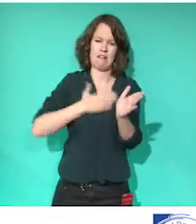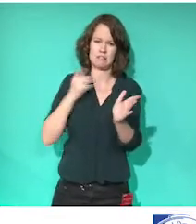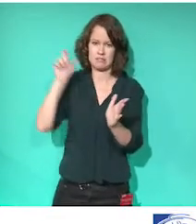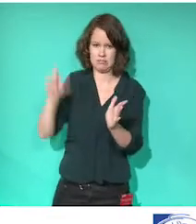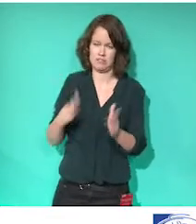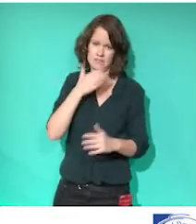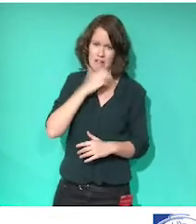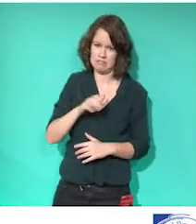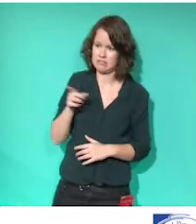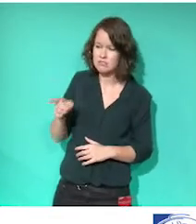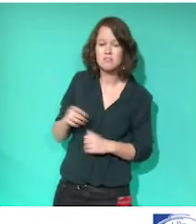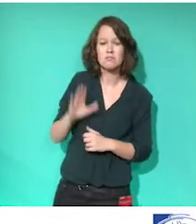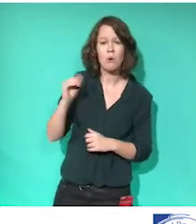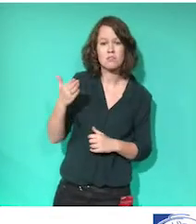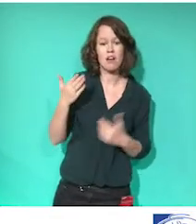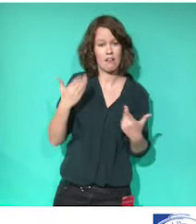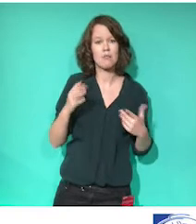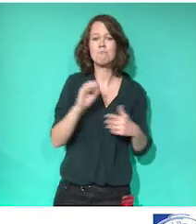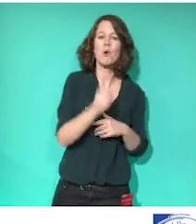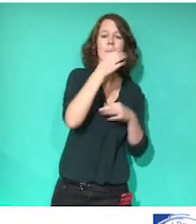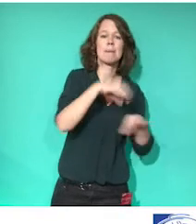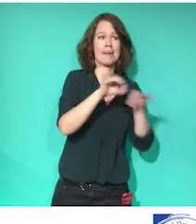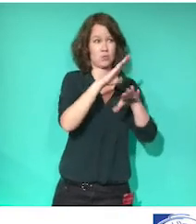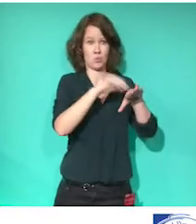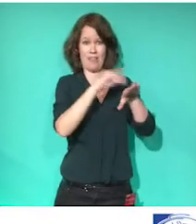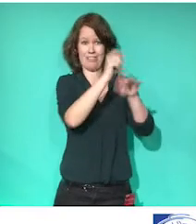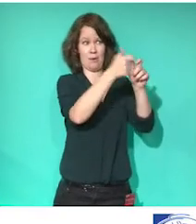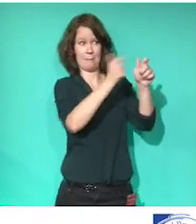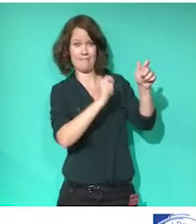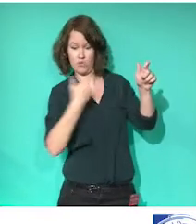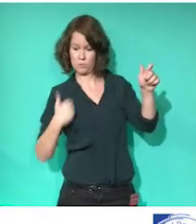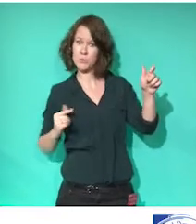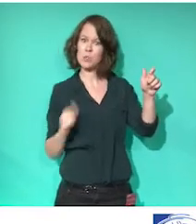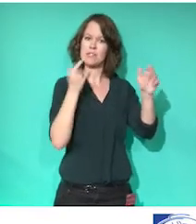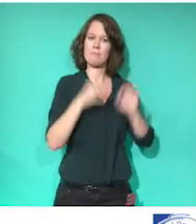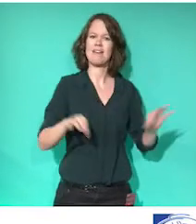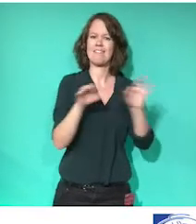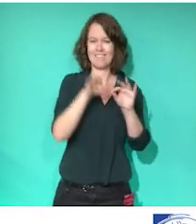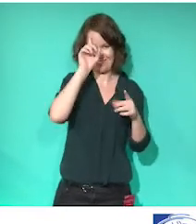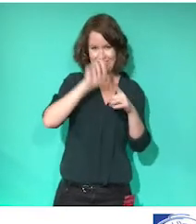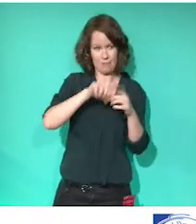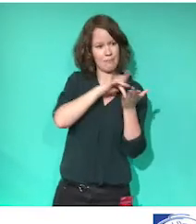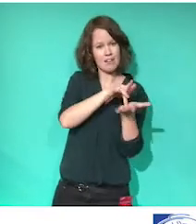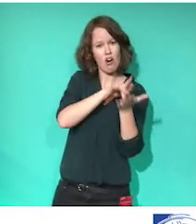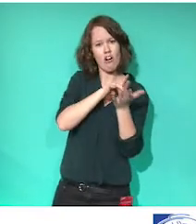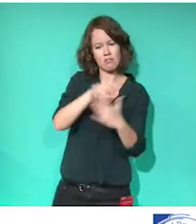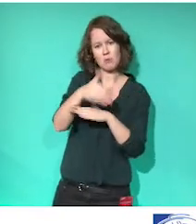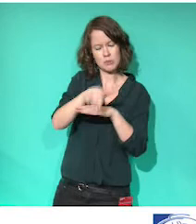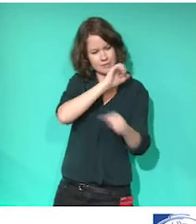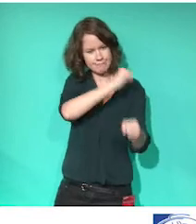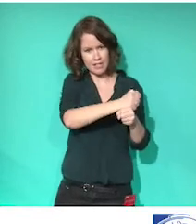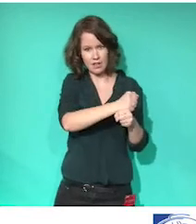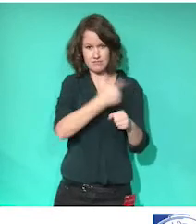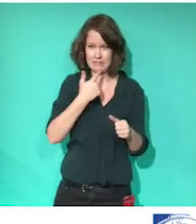France le deuxième pays après la Suède à pénaliser les clients et lutter contre le système prostitutionnel.